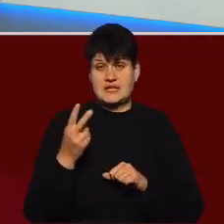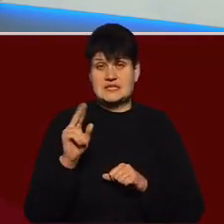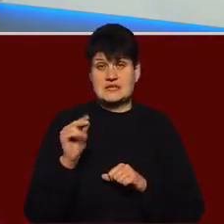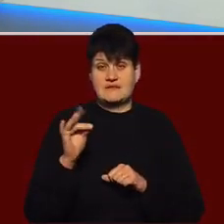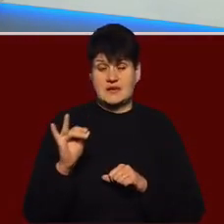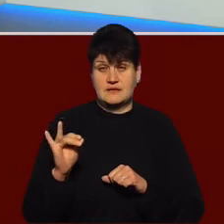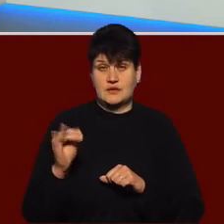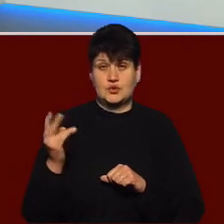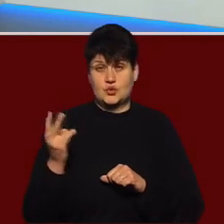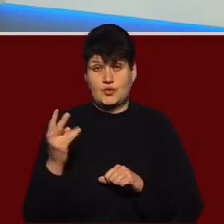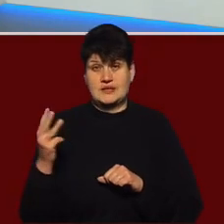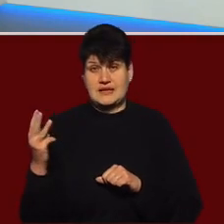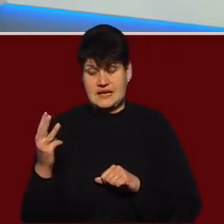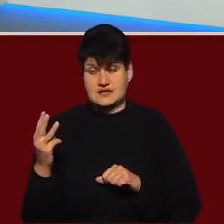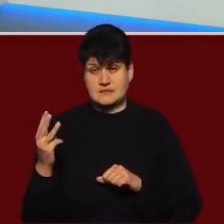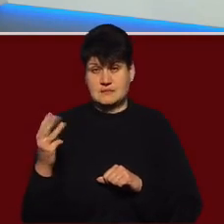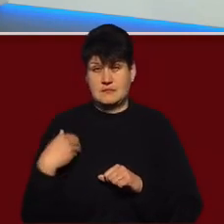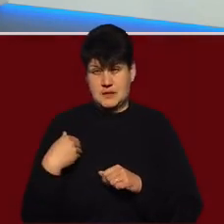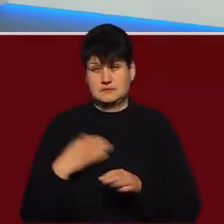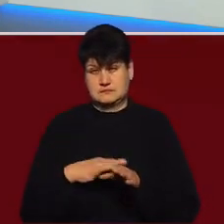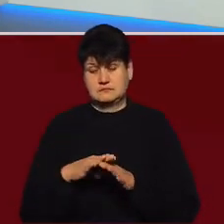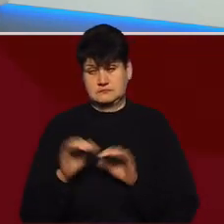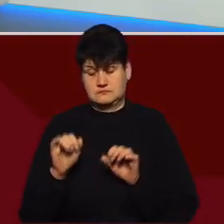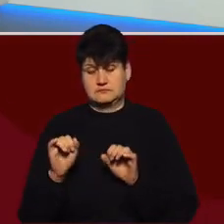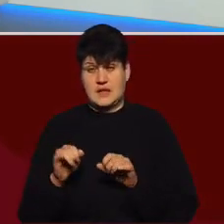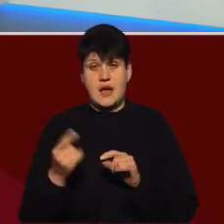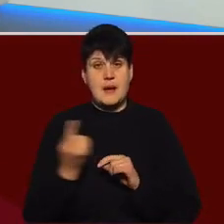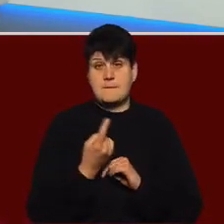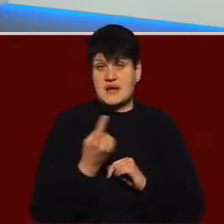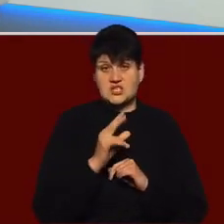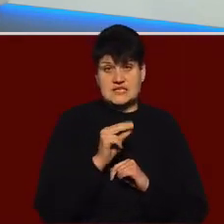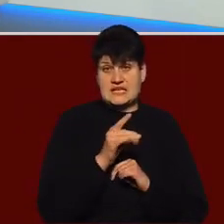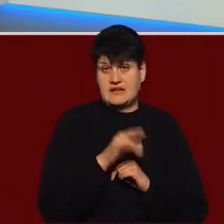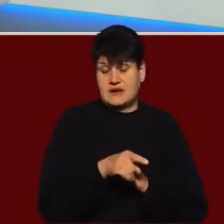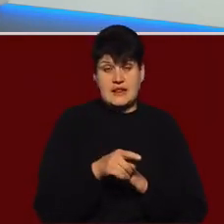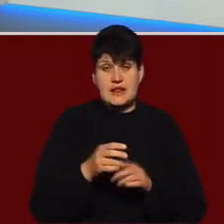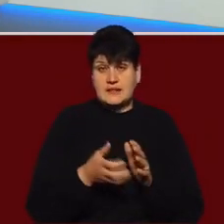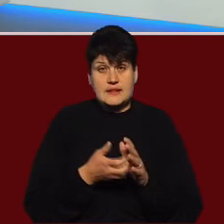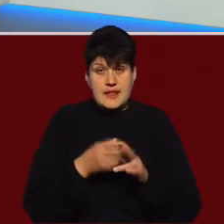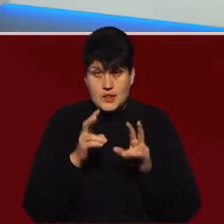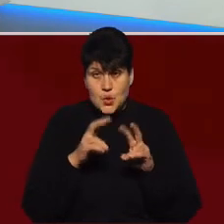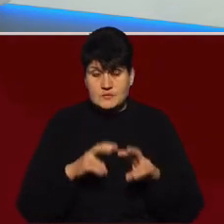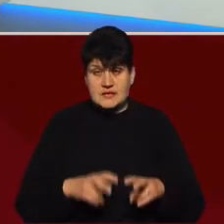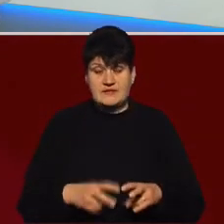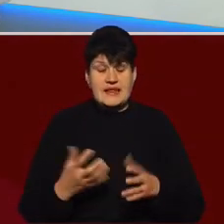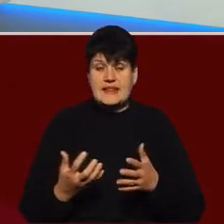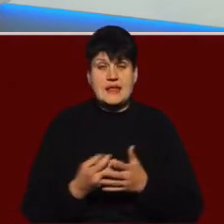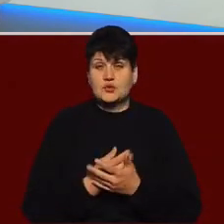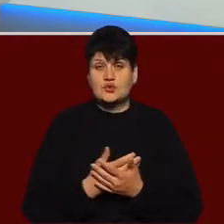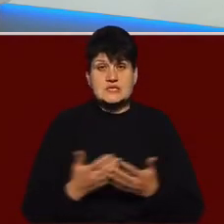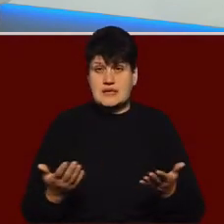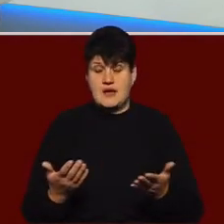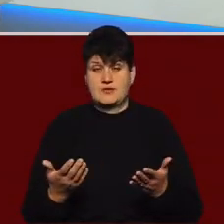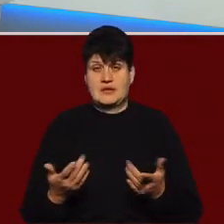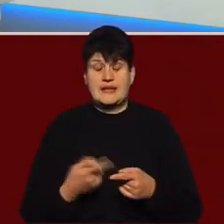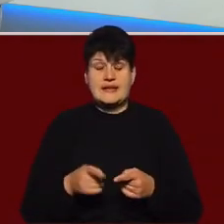друга і третя, ми справляємося. На жаль, з першою цифрою через недообстеження, ну, вона не досягнута. Відповідно, ця